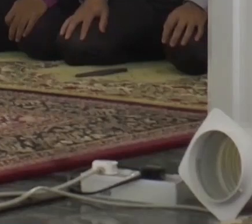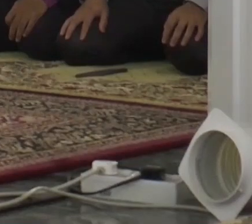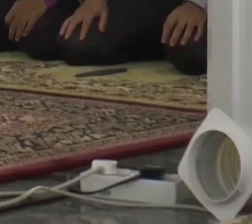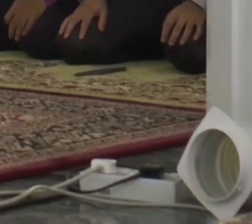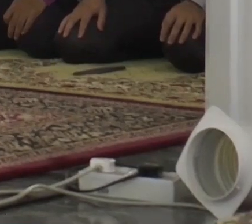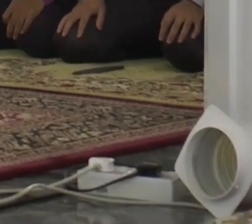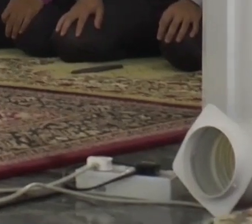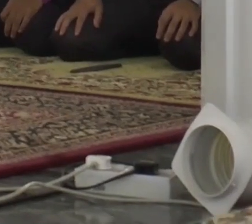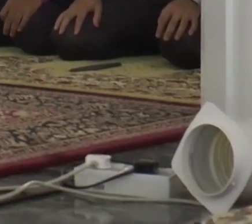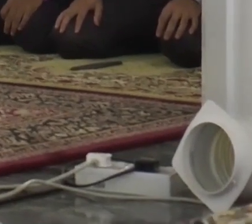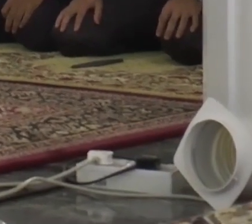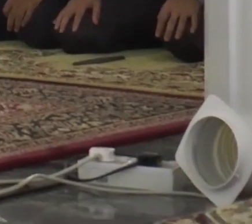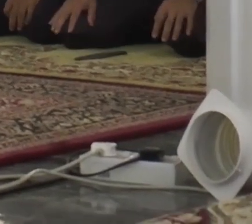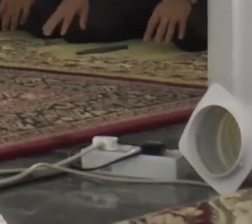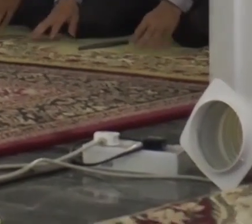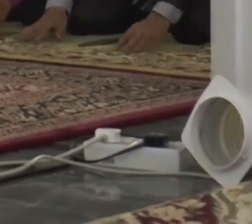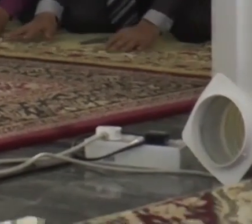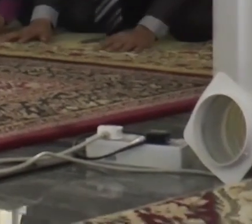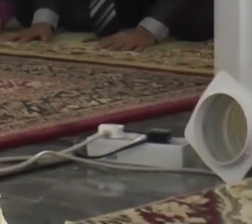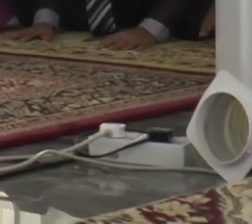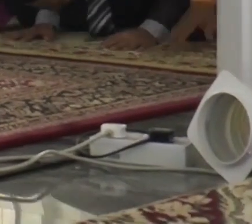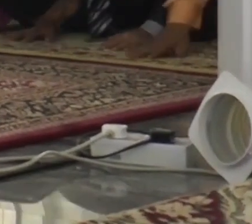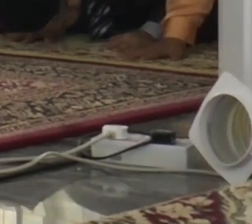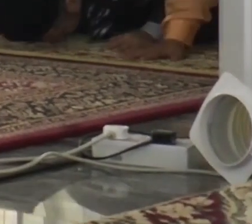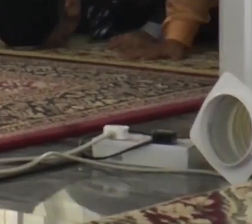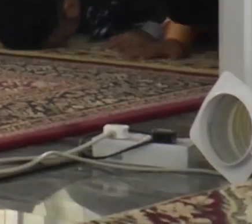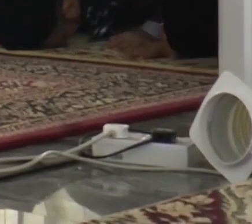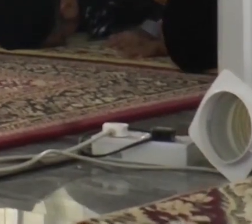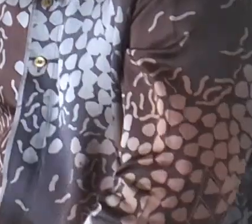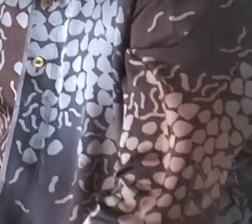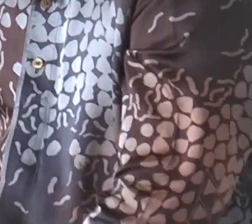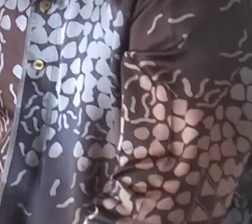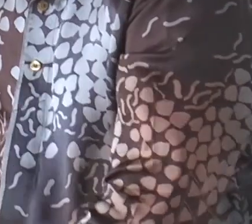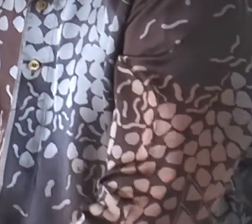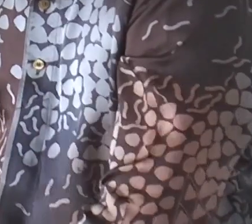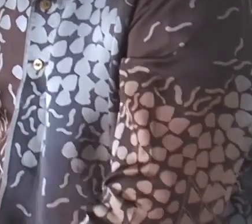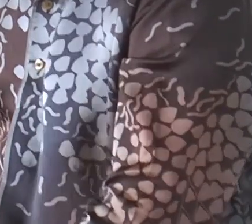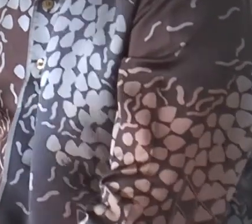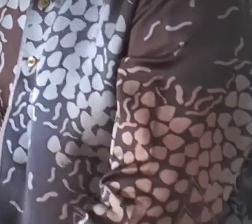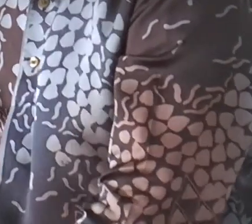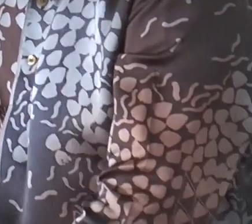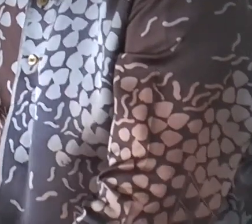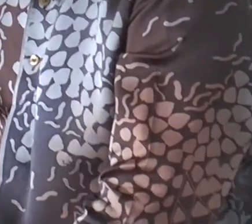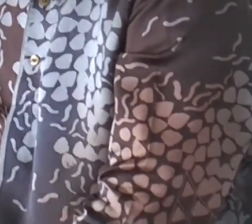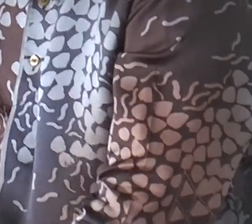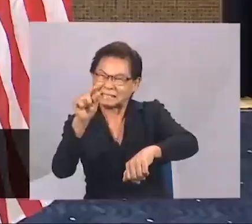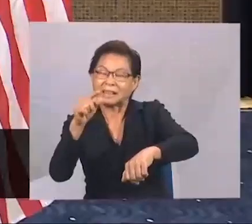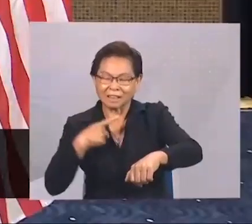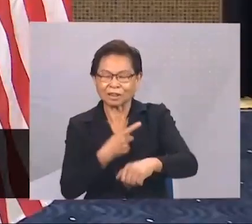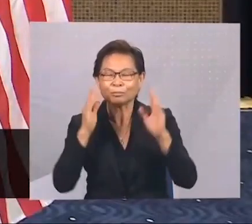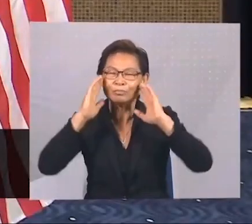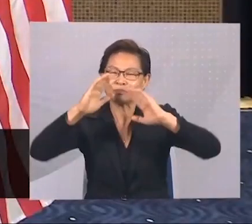Islam untuk memperhalus Sio shopee yang berkaitan Insyaallah dalam masa terdekat Nikita boleh